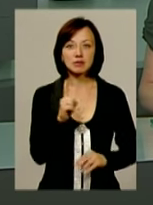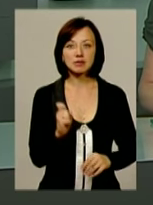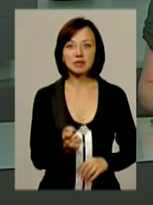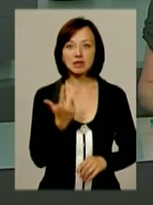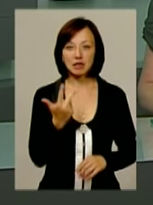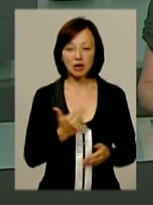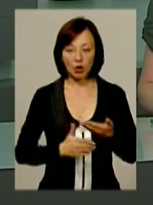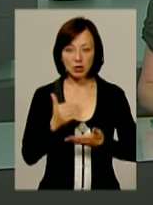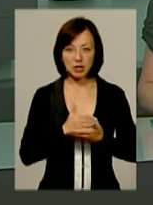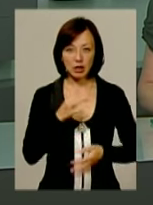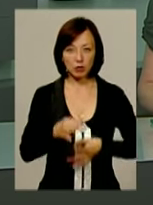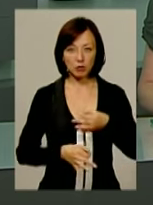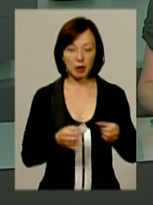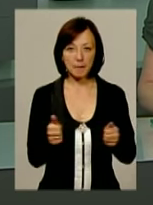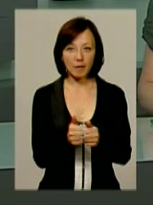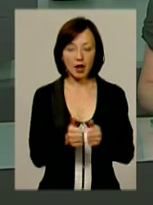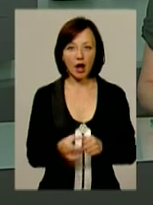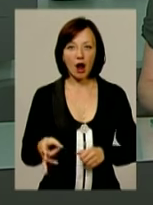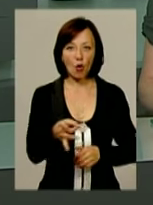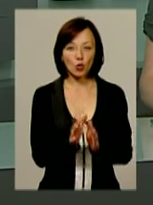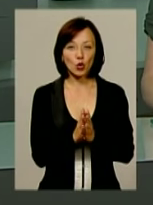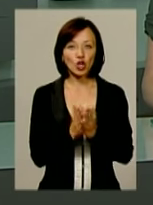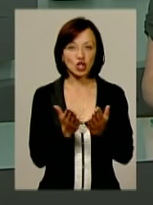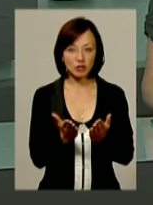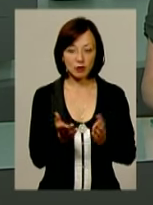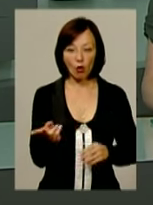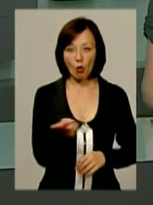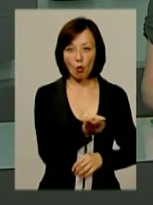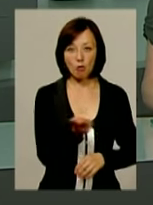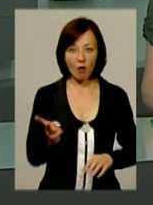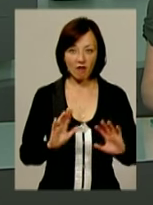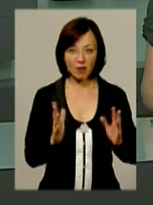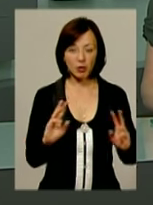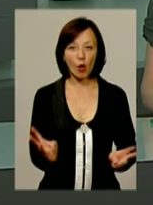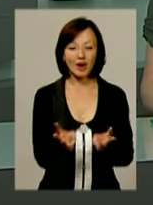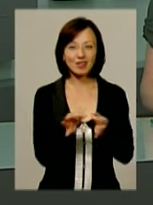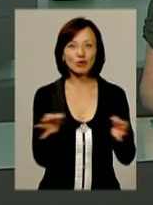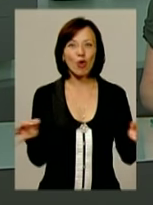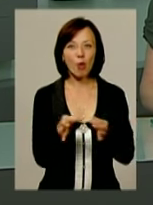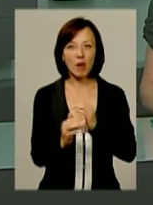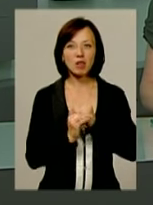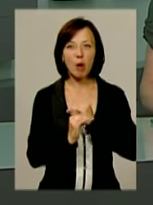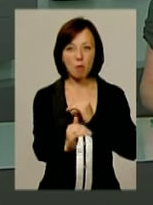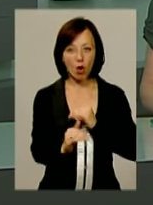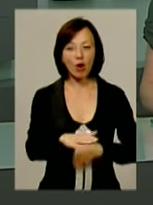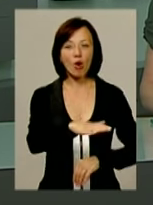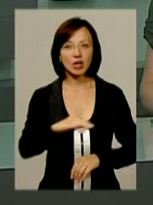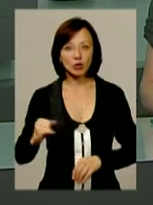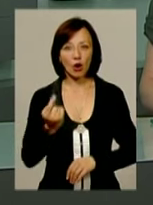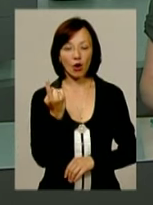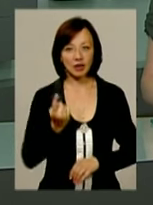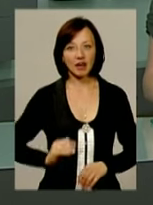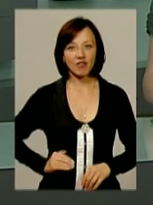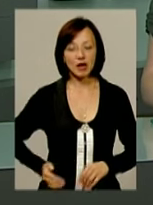доби, що сталася поблизу мікрорайону Книжківці. В обох випадках горіла стерня на полі, яке орендує одне з агропідприємств